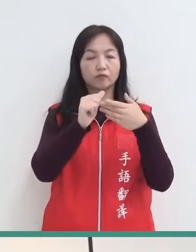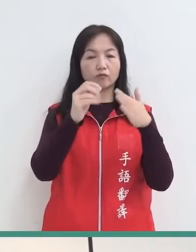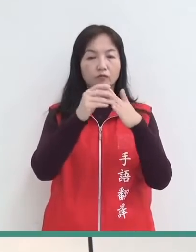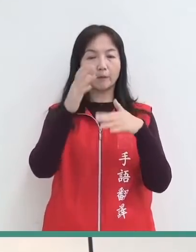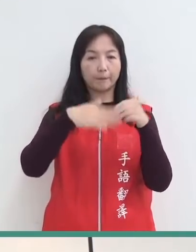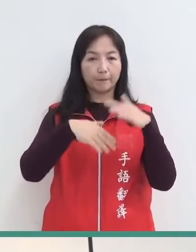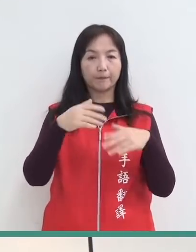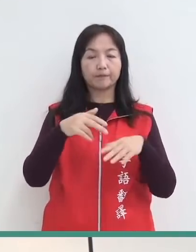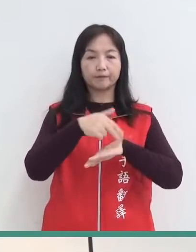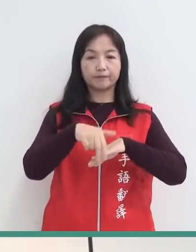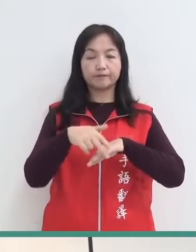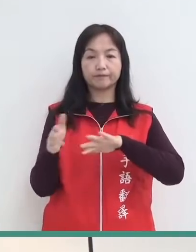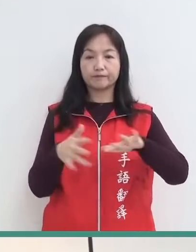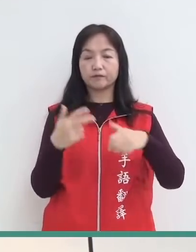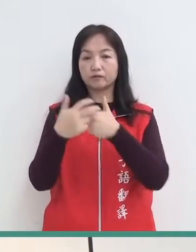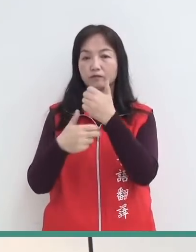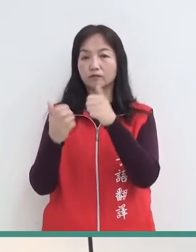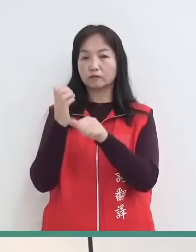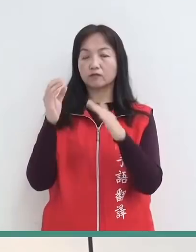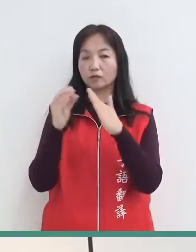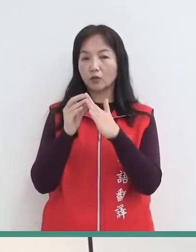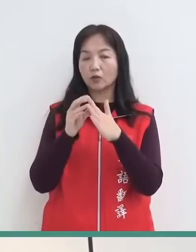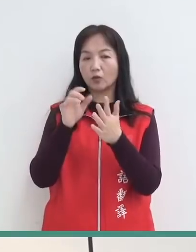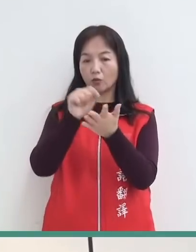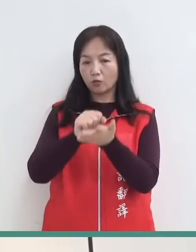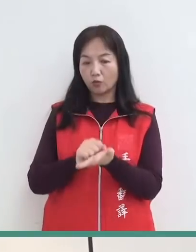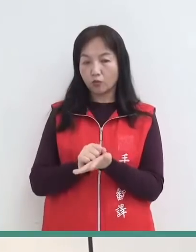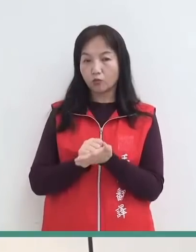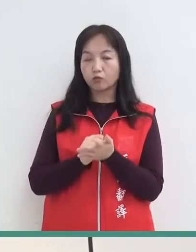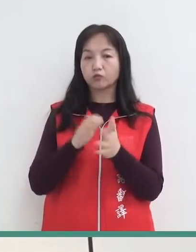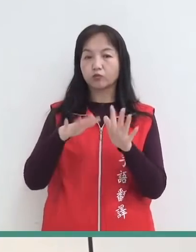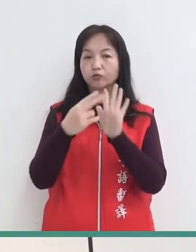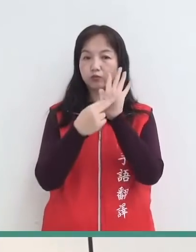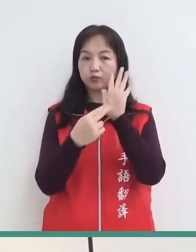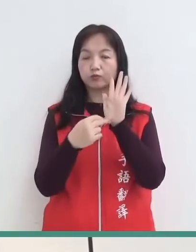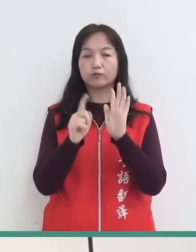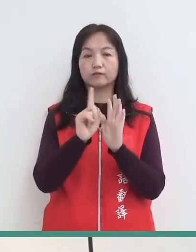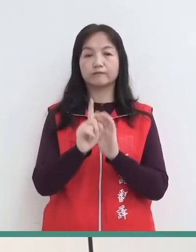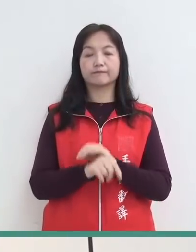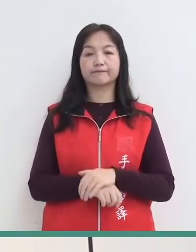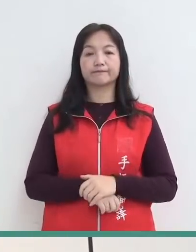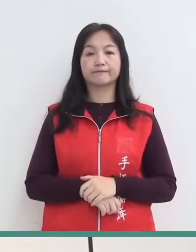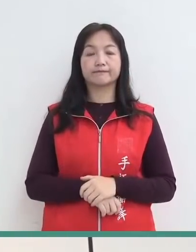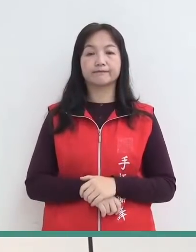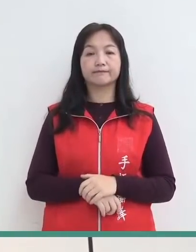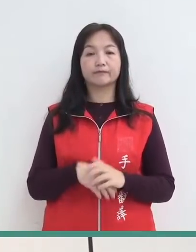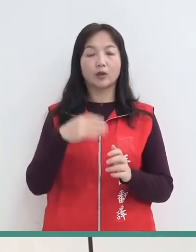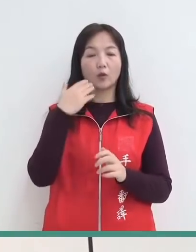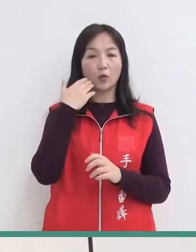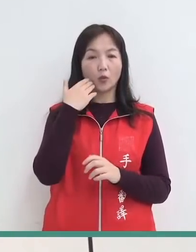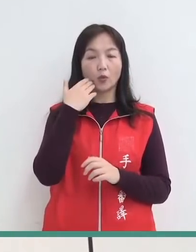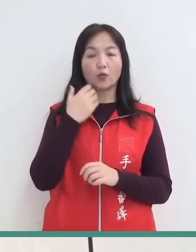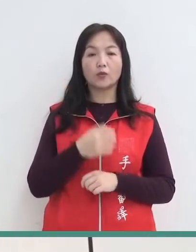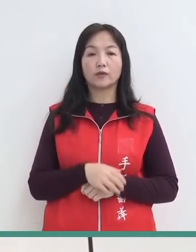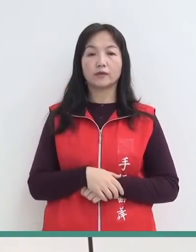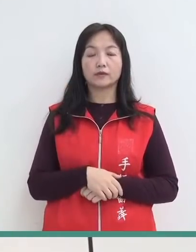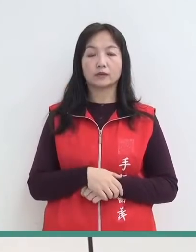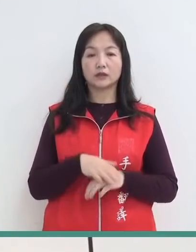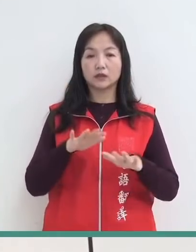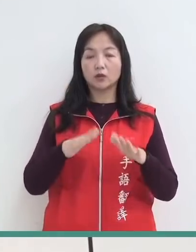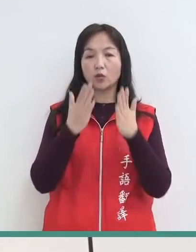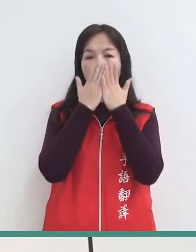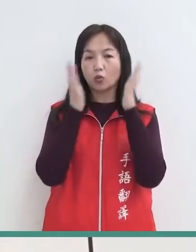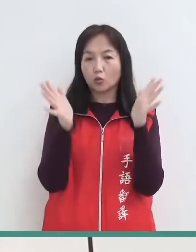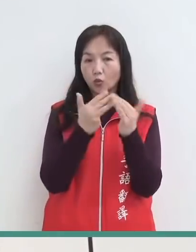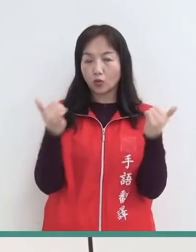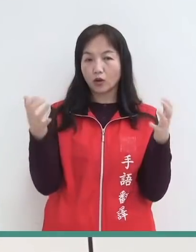助。那卫生局的部分哦，框列的范围我跟大家说明。那如果是这个同班